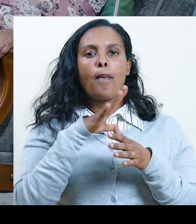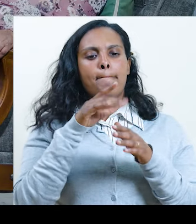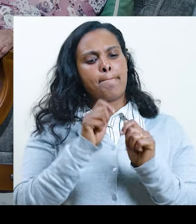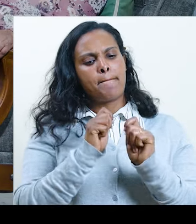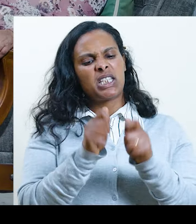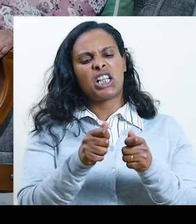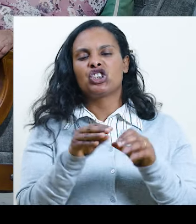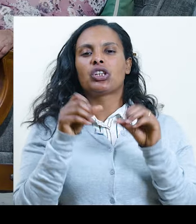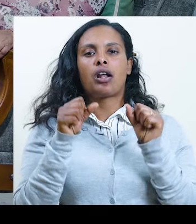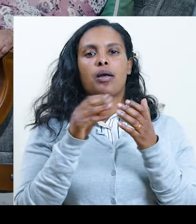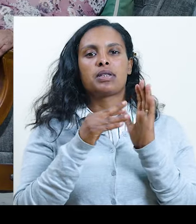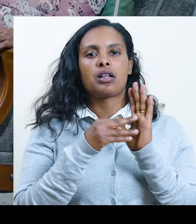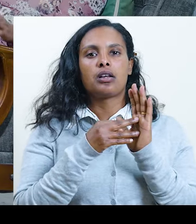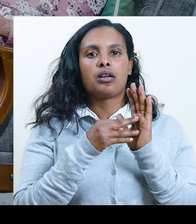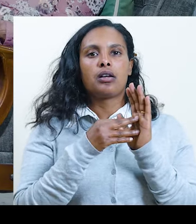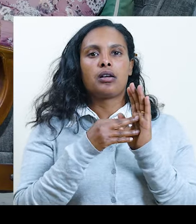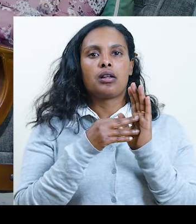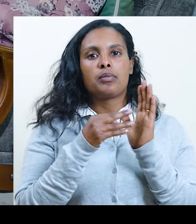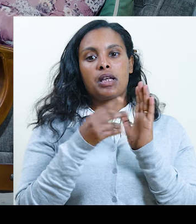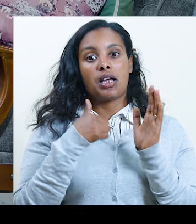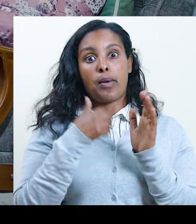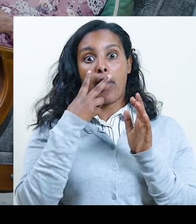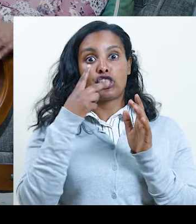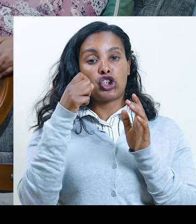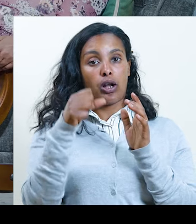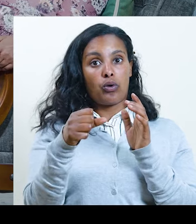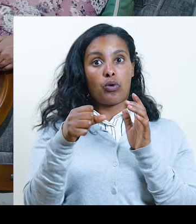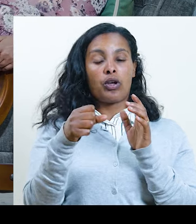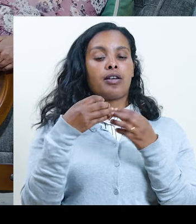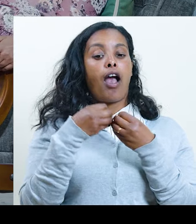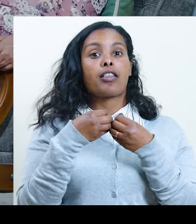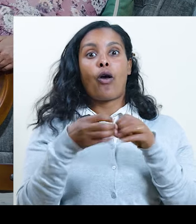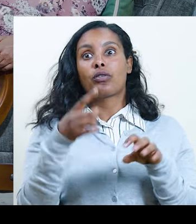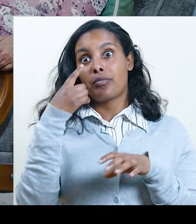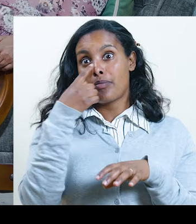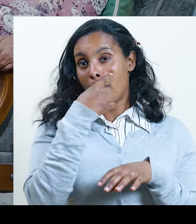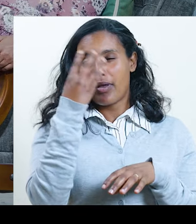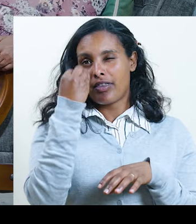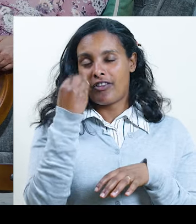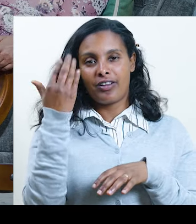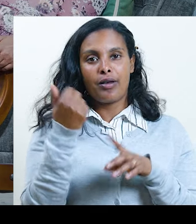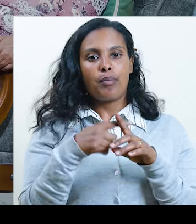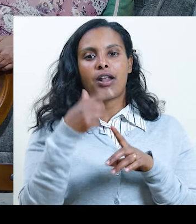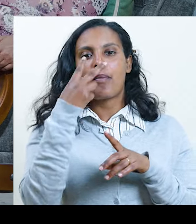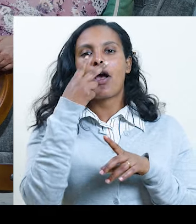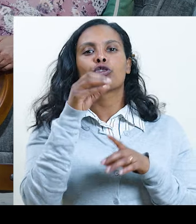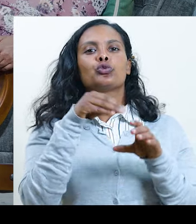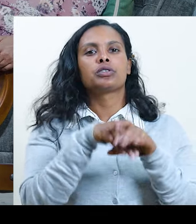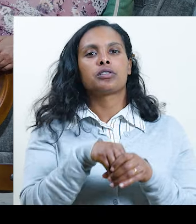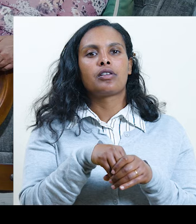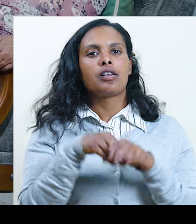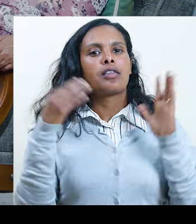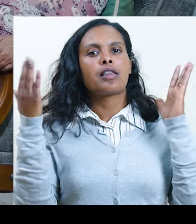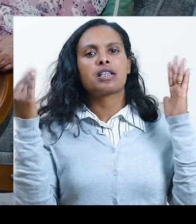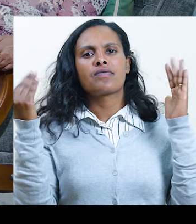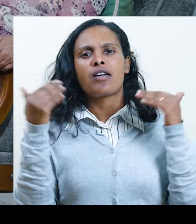ሰው መለገስ ይችላል። ለምሳሌ ዮዲቲ እኔ ማየት ቻልኩኝ፣ ያጣሁትን እይታ ማየት ቻልኩ ስልሽ በእኔ ማየት